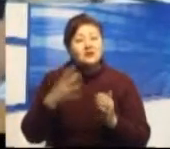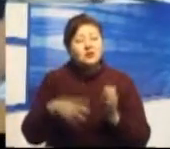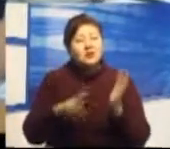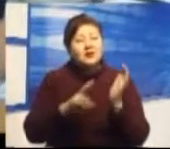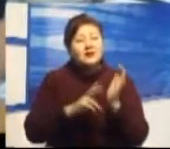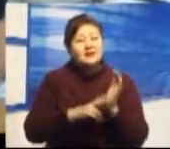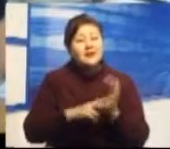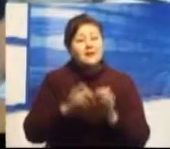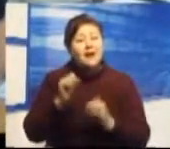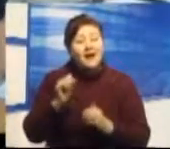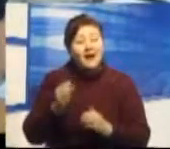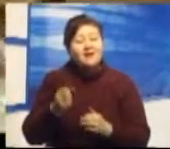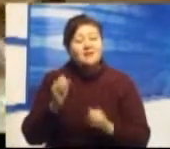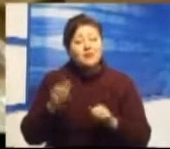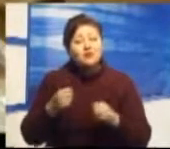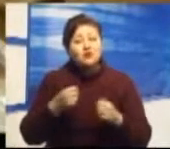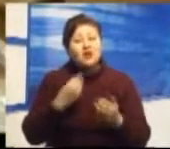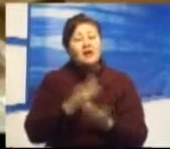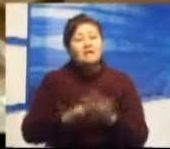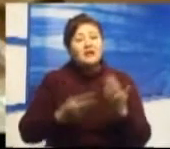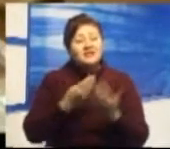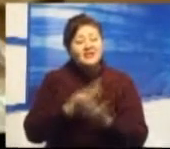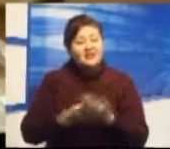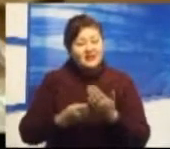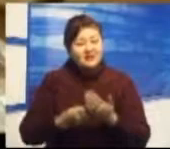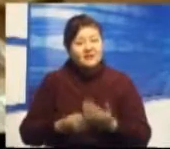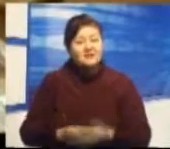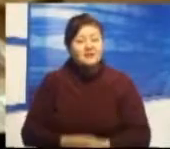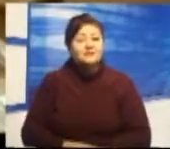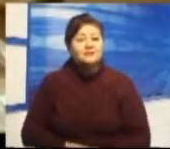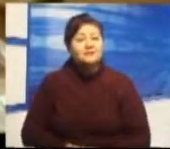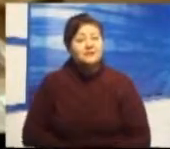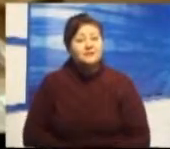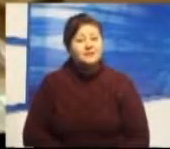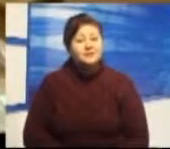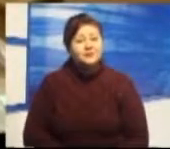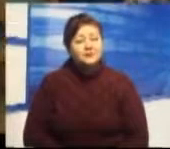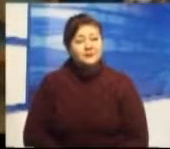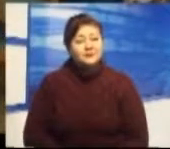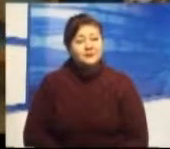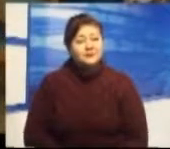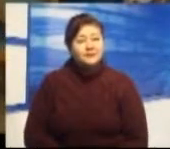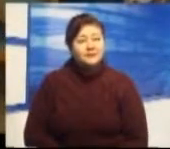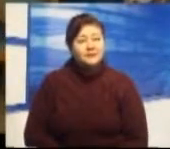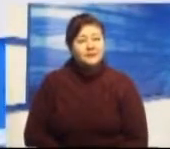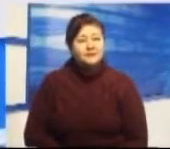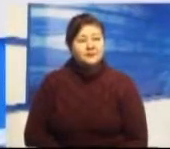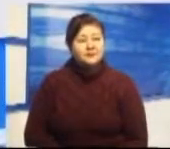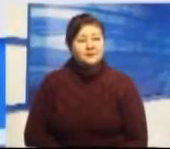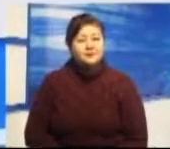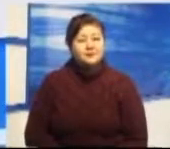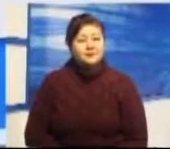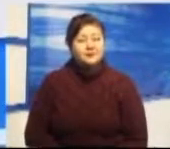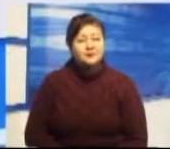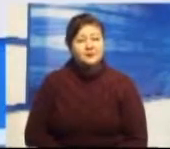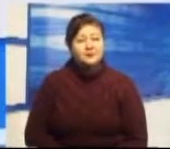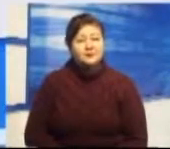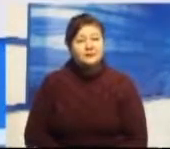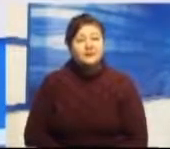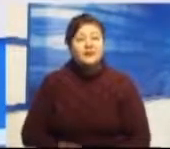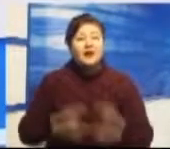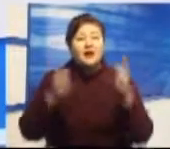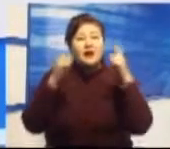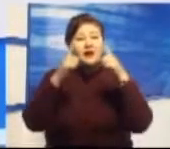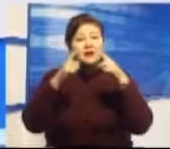кеңседен алуға болады. Арсгүл Мадвасова, Самат Секенов, Елжан Мағзумов, Семей телеарнасы. Шырша